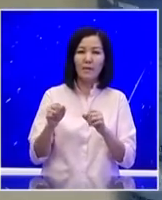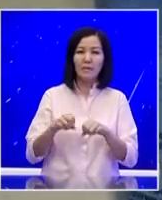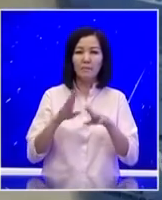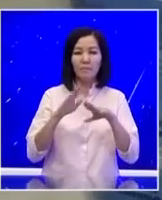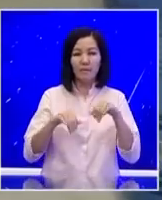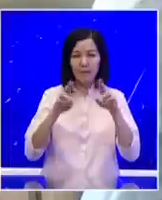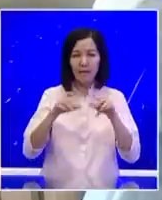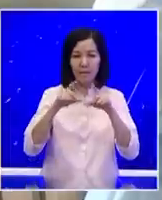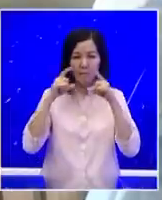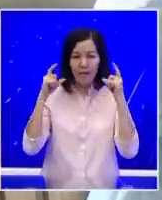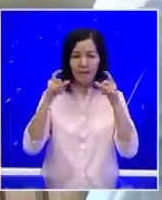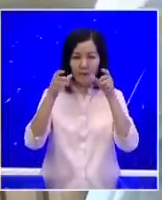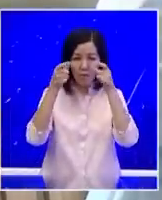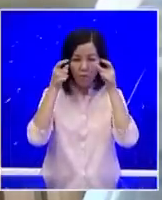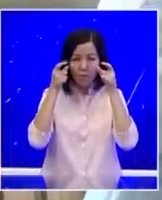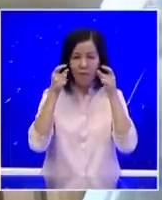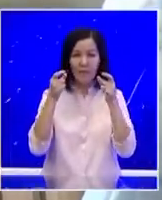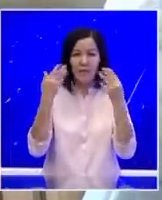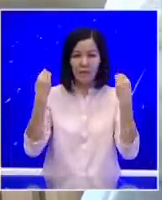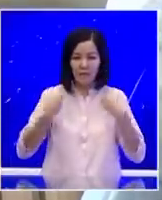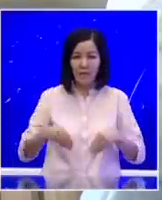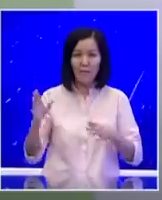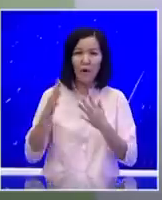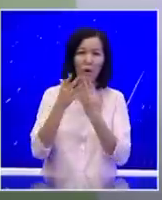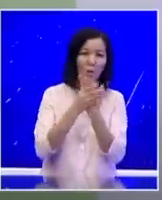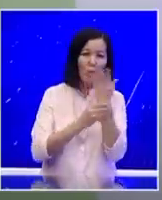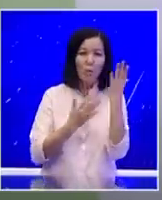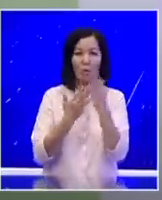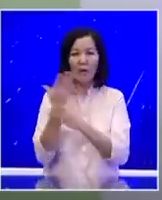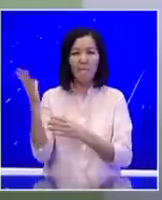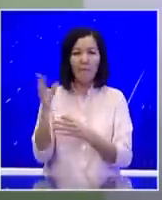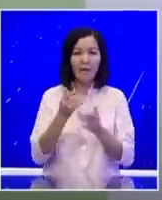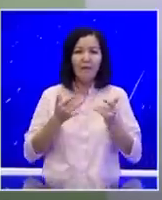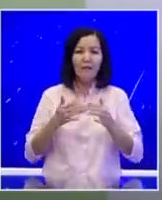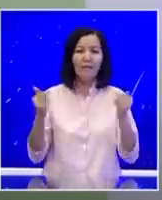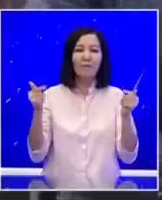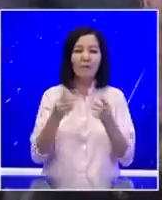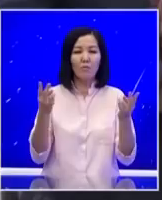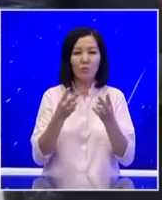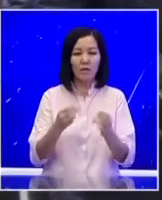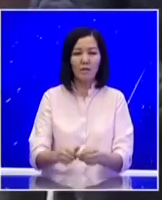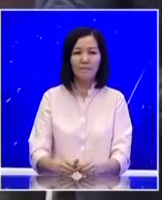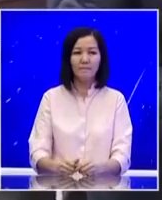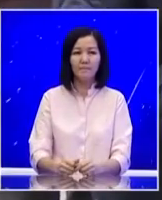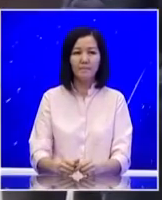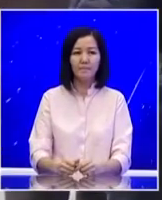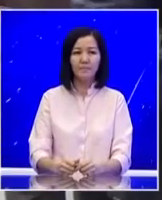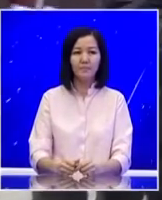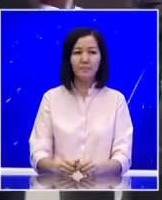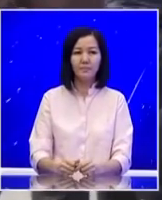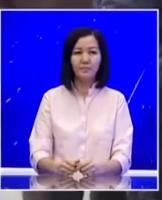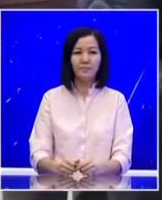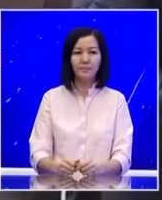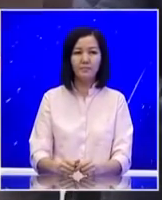костюм, маска, көзілдірік, қолғап пен аяқ киімге дейін талапқа сәйкестігіне назар аударды. Которые более-менее ответственны. Им